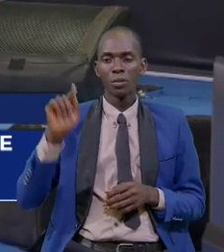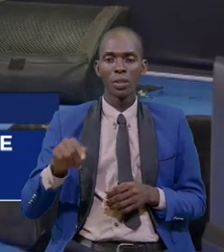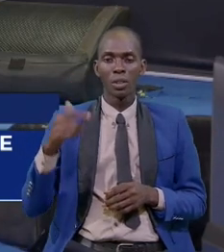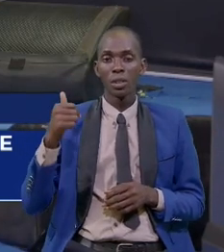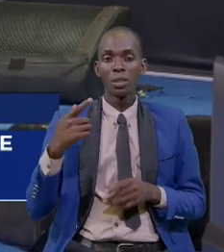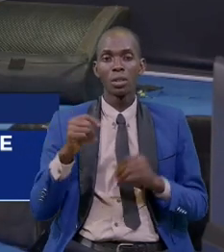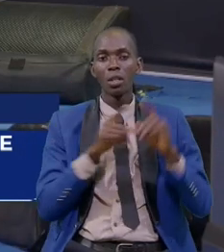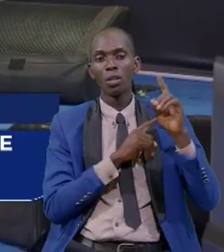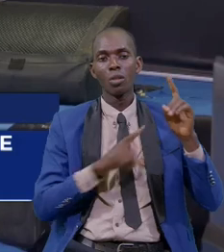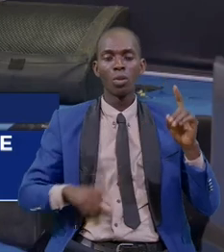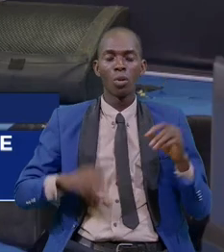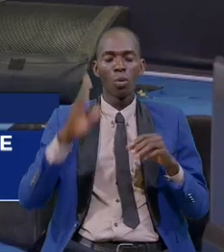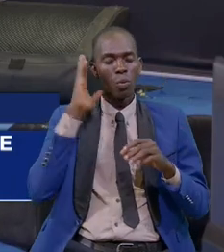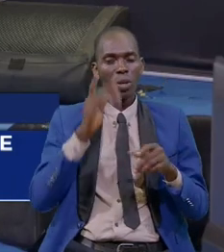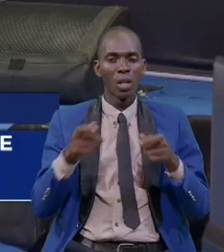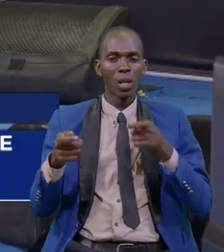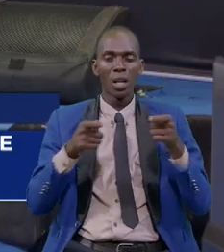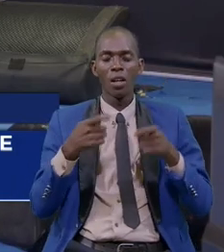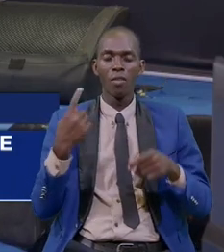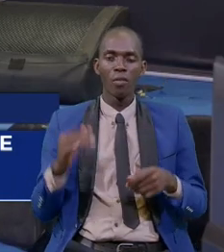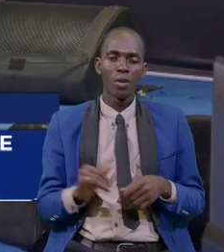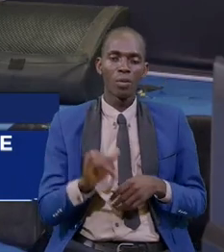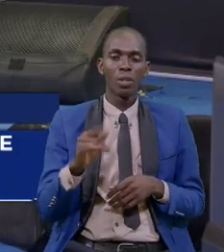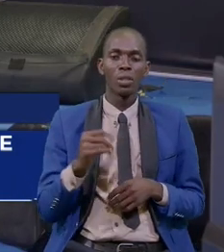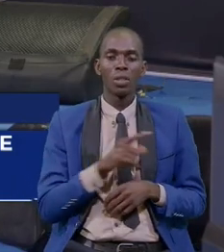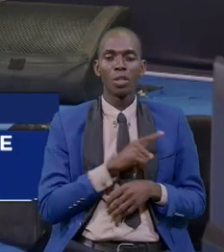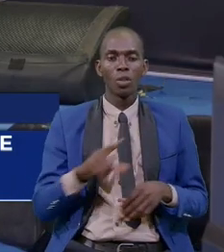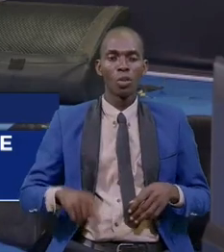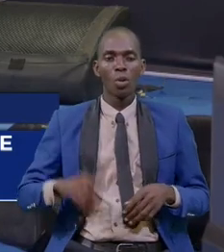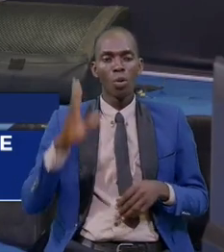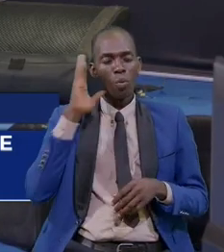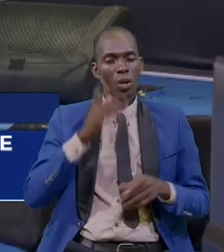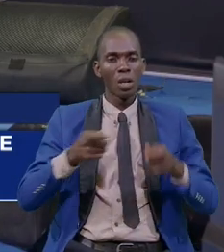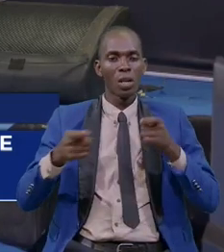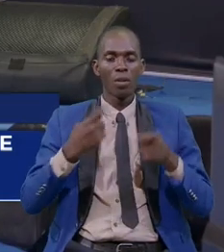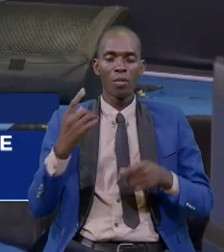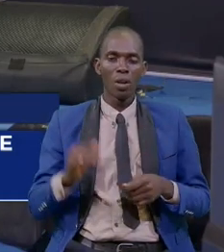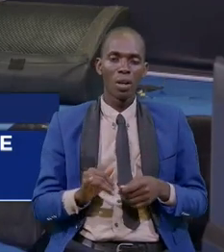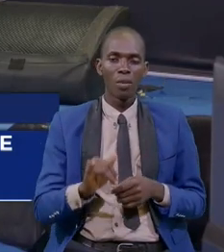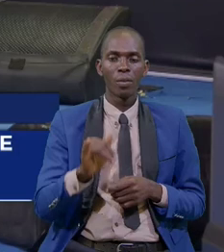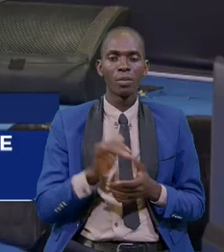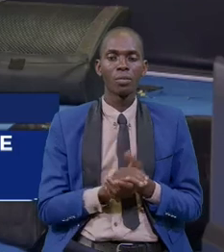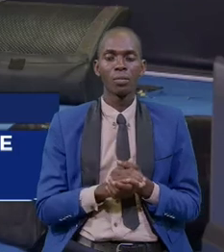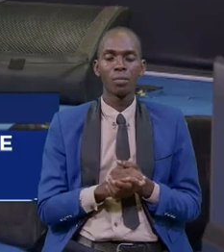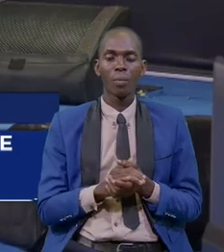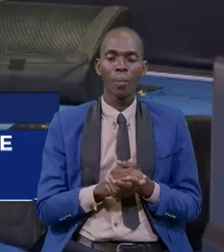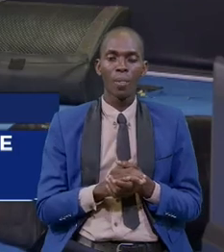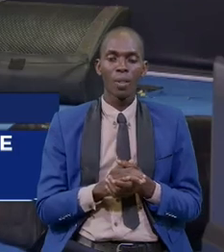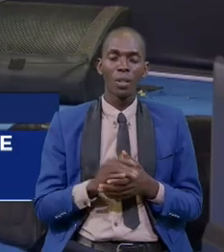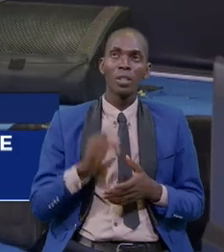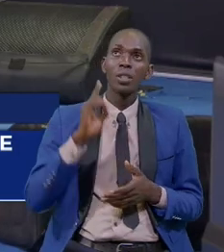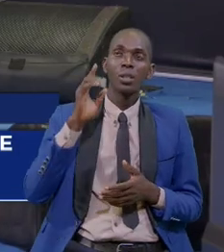Nous regardons dans Somme. Le Seigneur va régner pour toujours. Somme